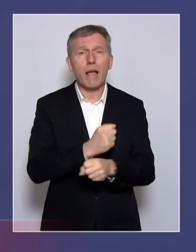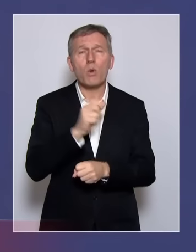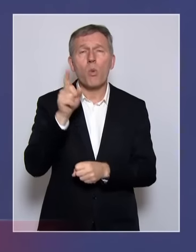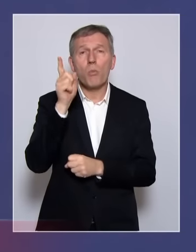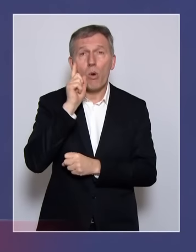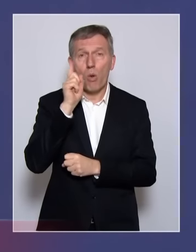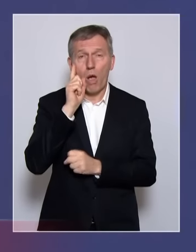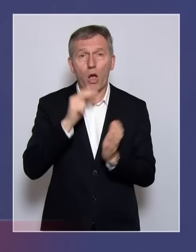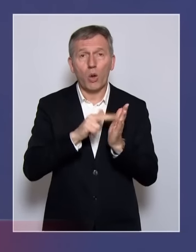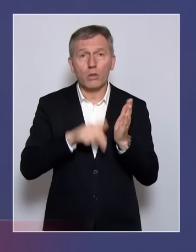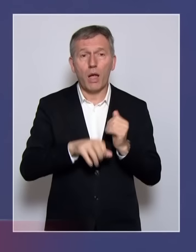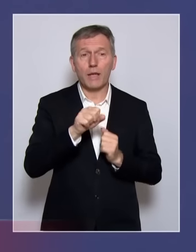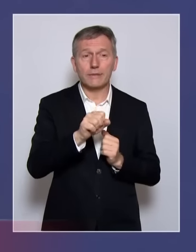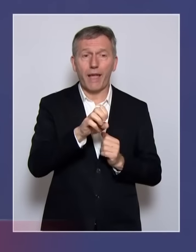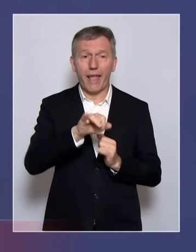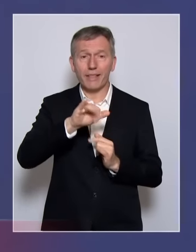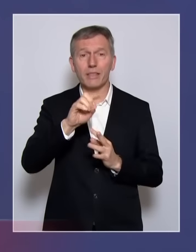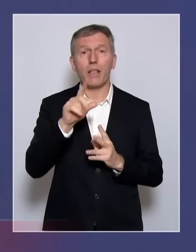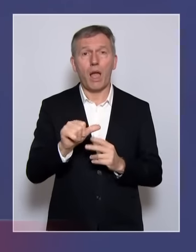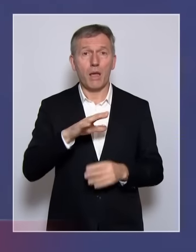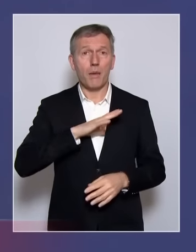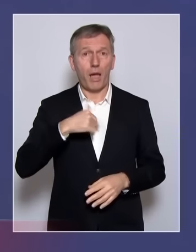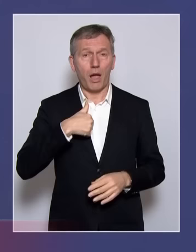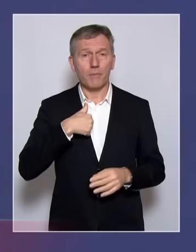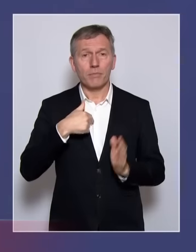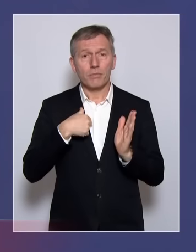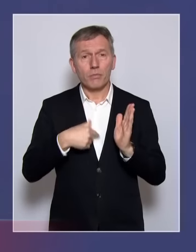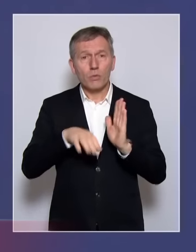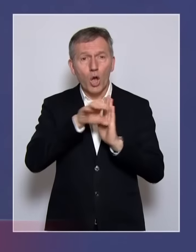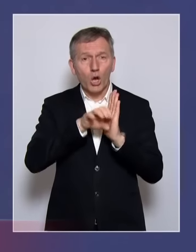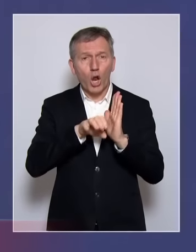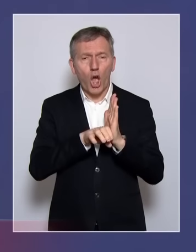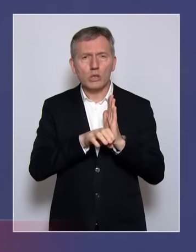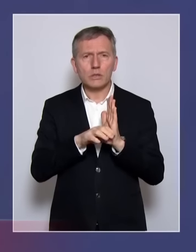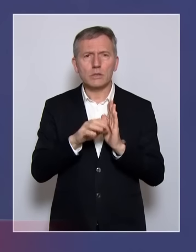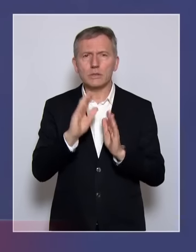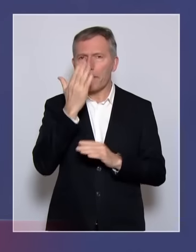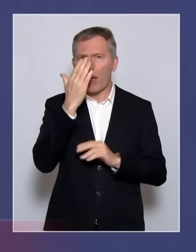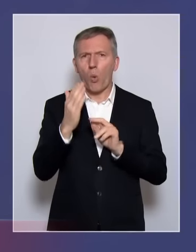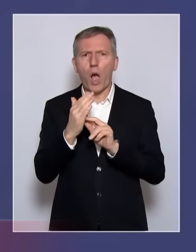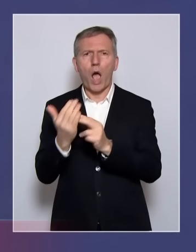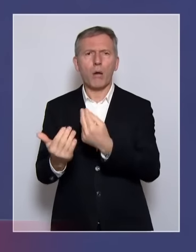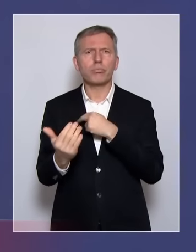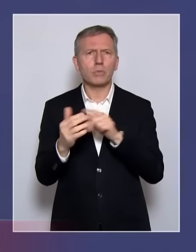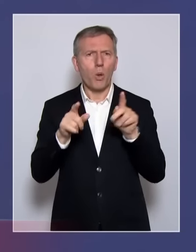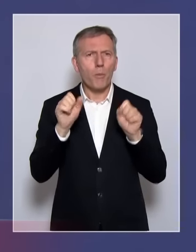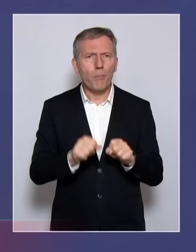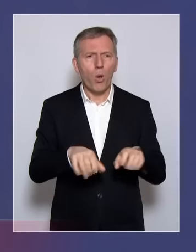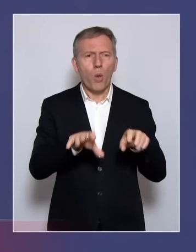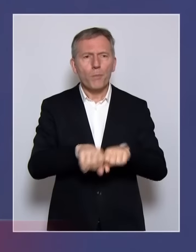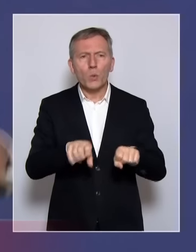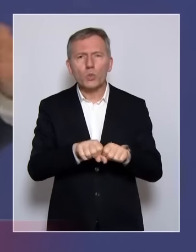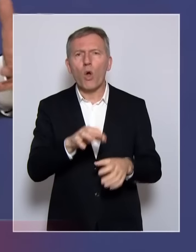Parce que justement, on a mis des clauses miroir. Parce que justement, c'est un accord commercial de nouvelle génération qui permet à nos producteurs de